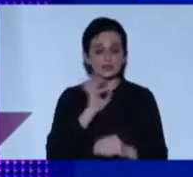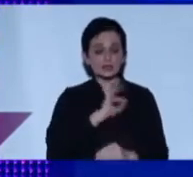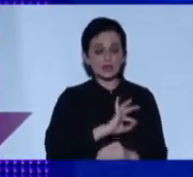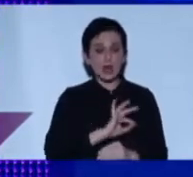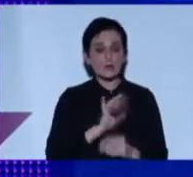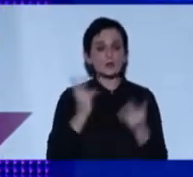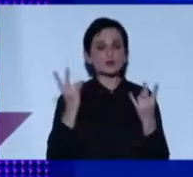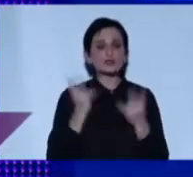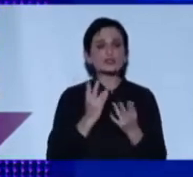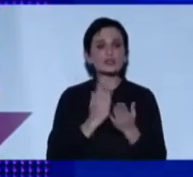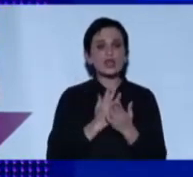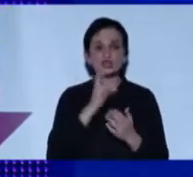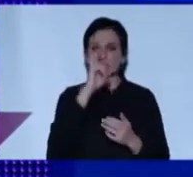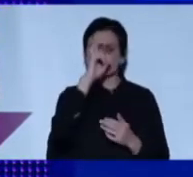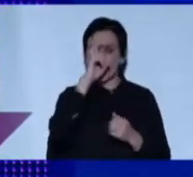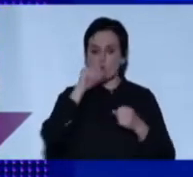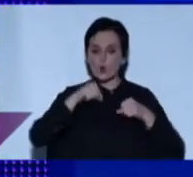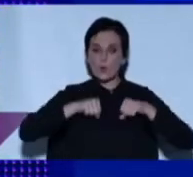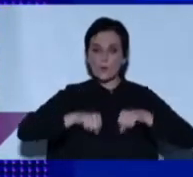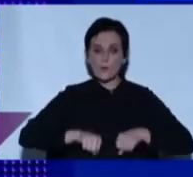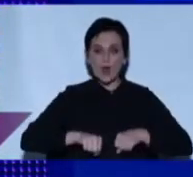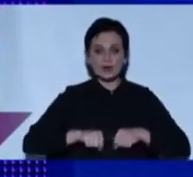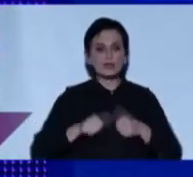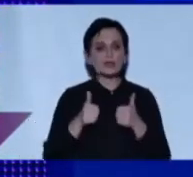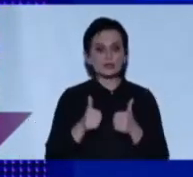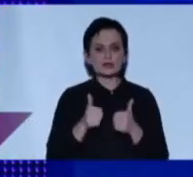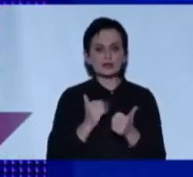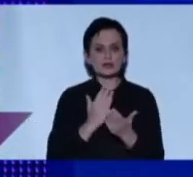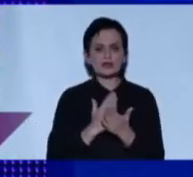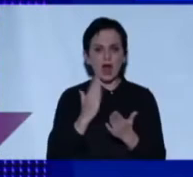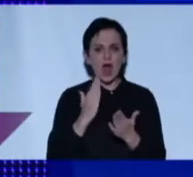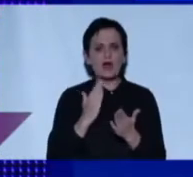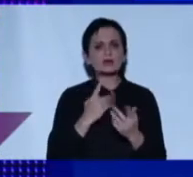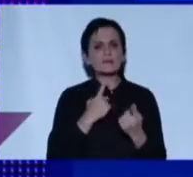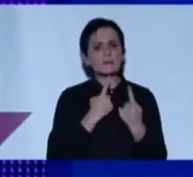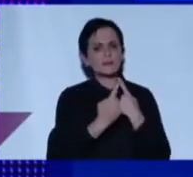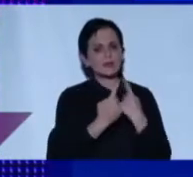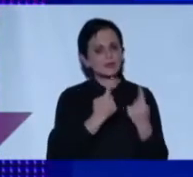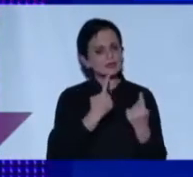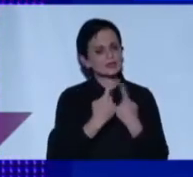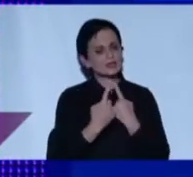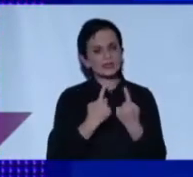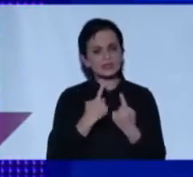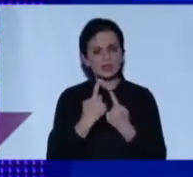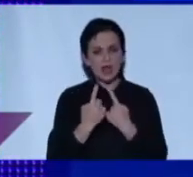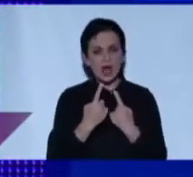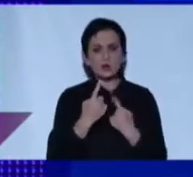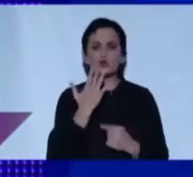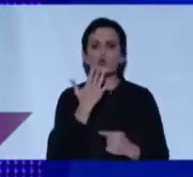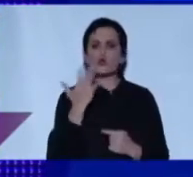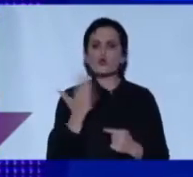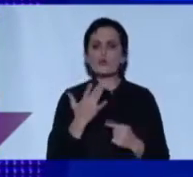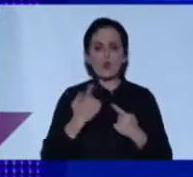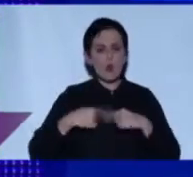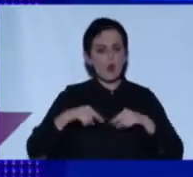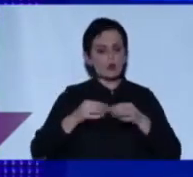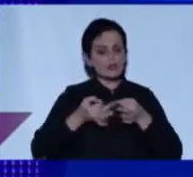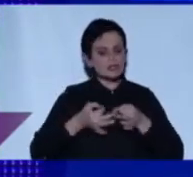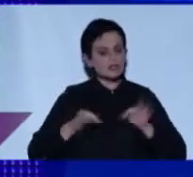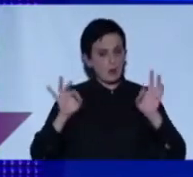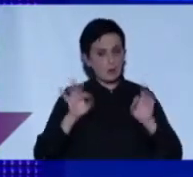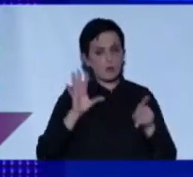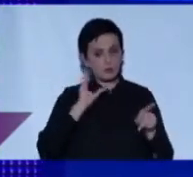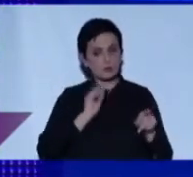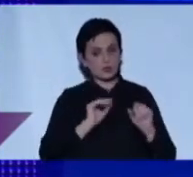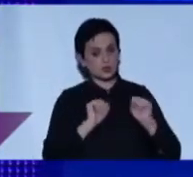ამისთვის საჭიროა სახელმწიფო ბერკეტები. კარგია, თუ სამე დიალოგისათვის რომელიღაცა პოლიტიკურმა ორგანიზაციამ დამოუკიდებლად შეძლო, მაგრამ